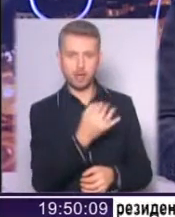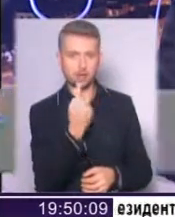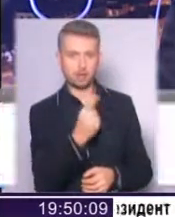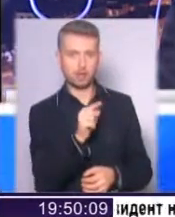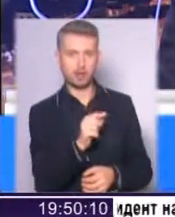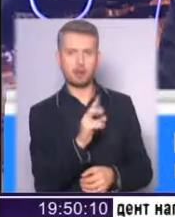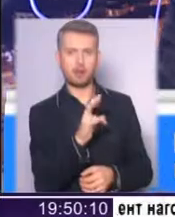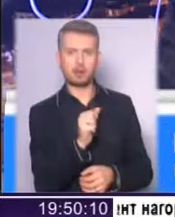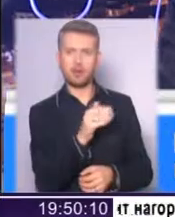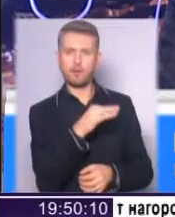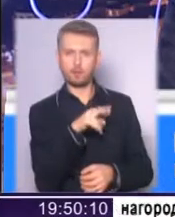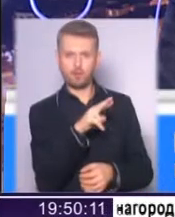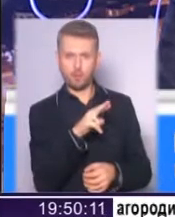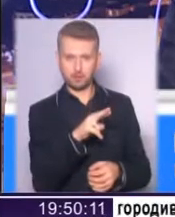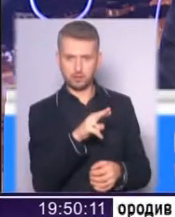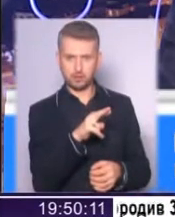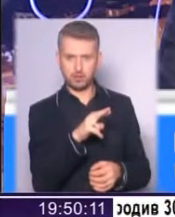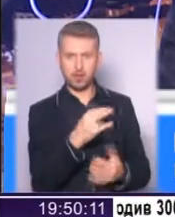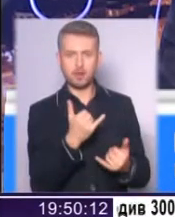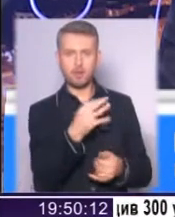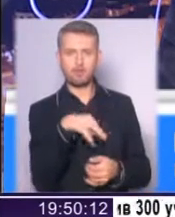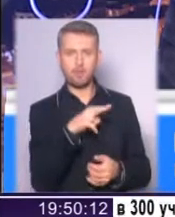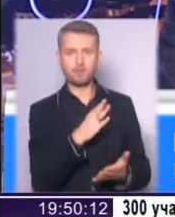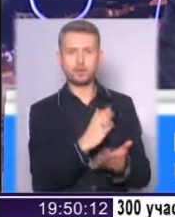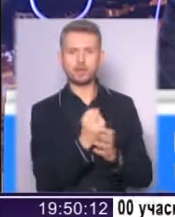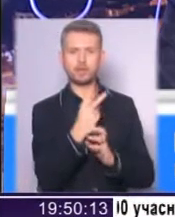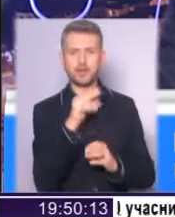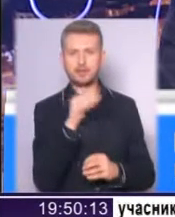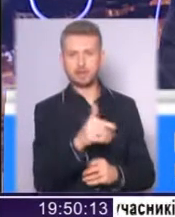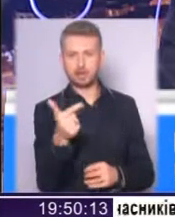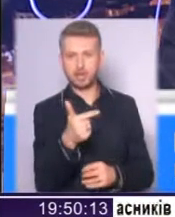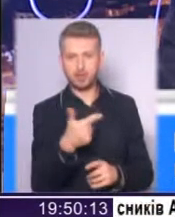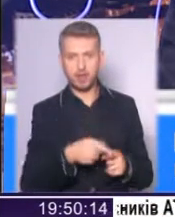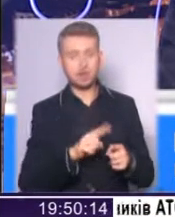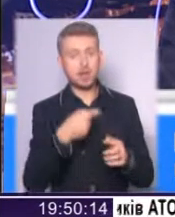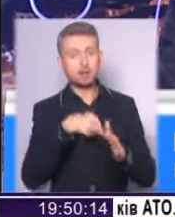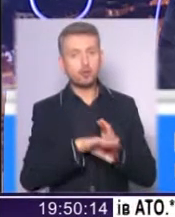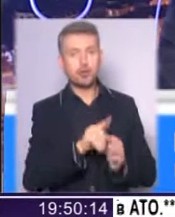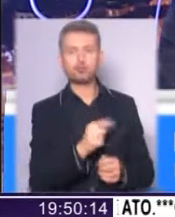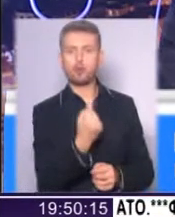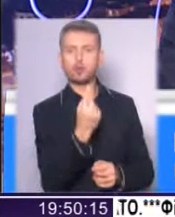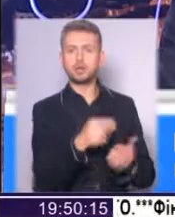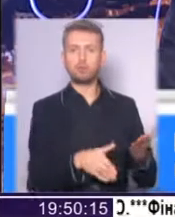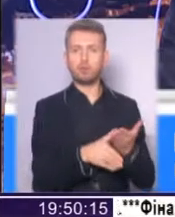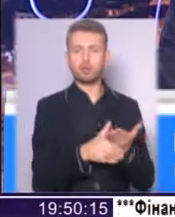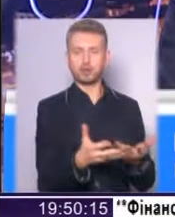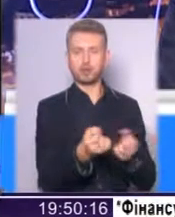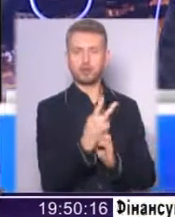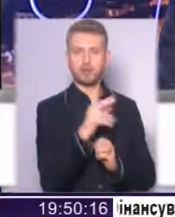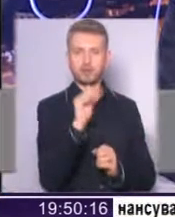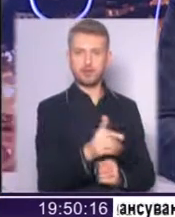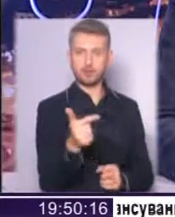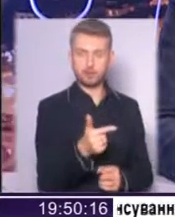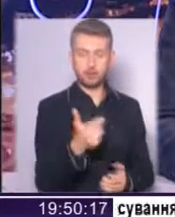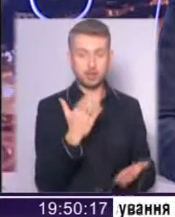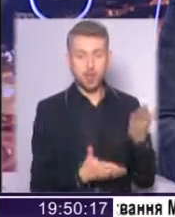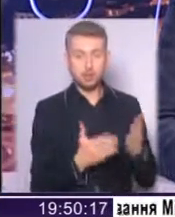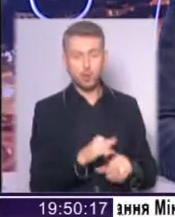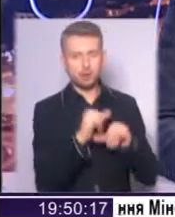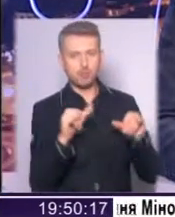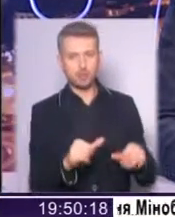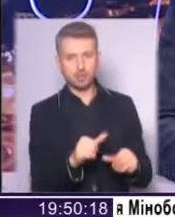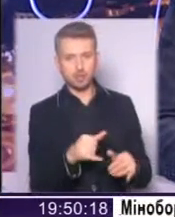тоже нонсенс. Чому помічники депутатів отримуватимуть більше, ніж самі депутати? Ну, насправді, я до кінця цього не